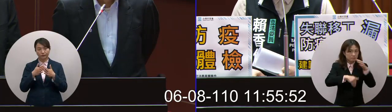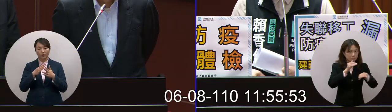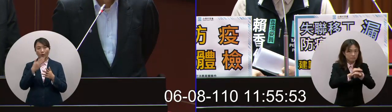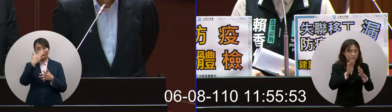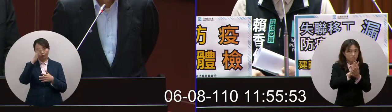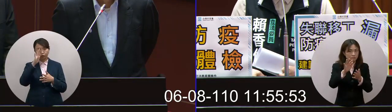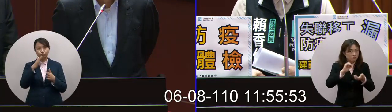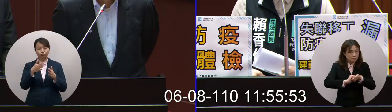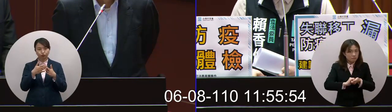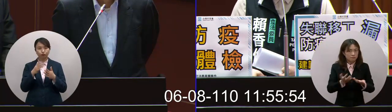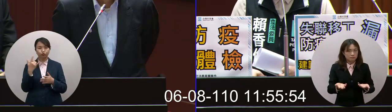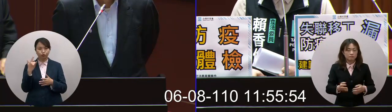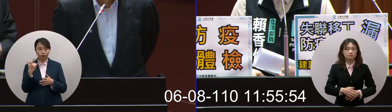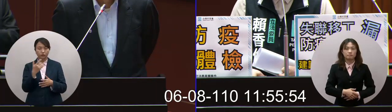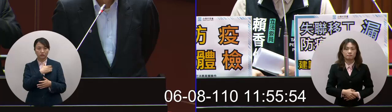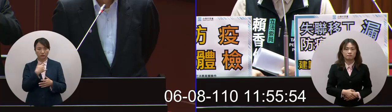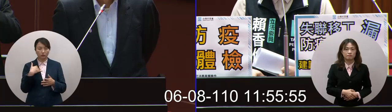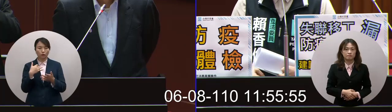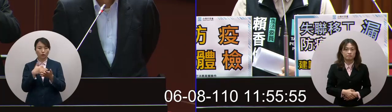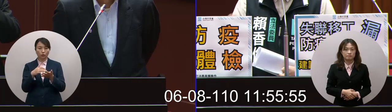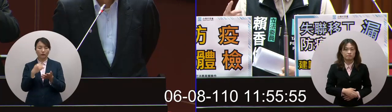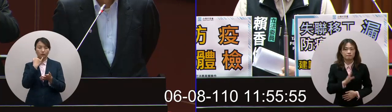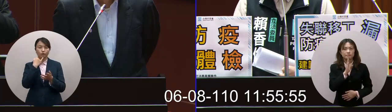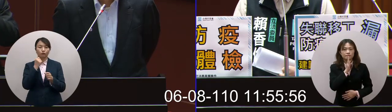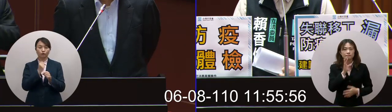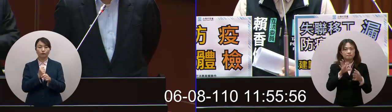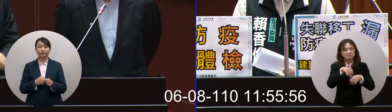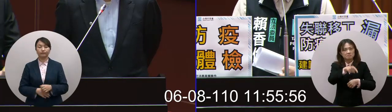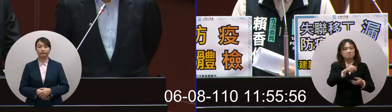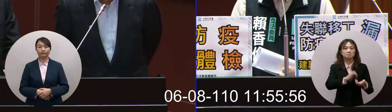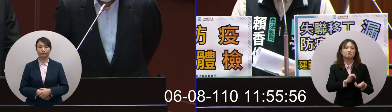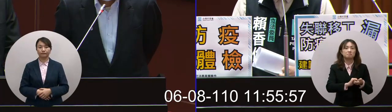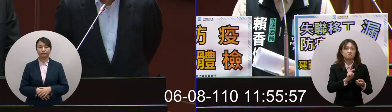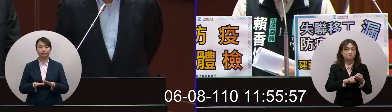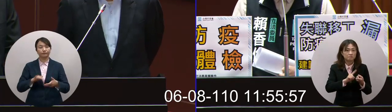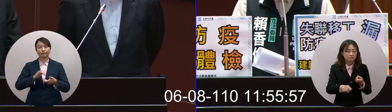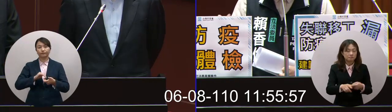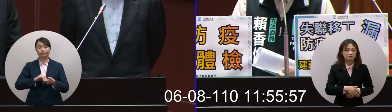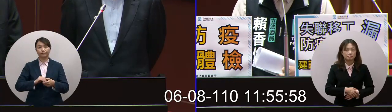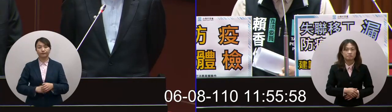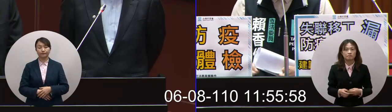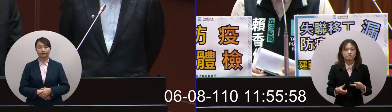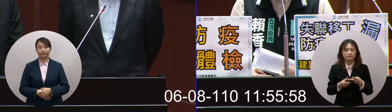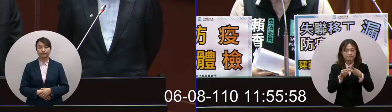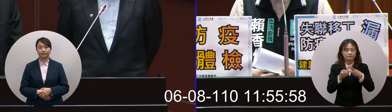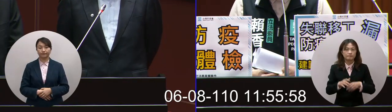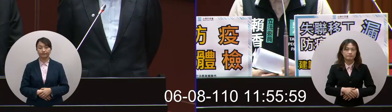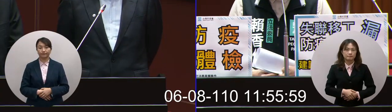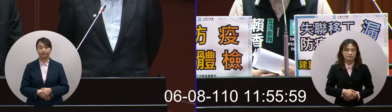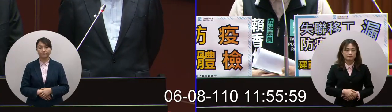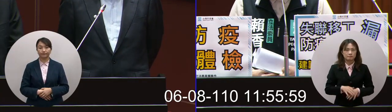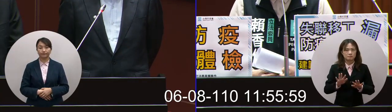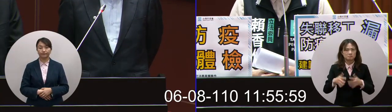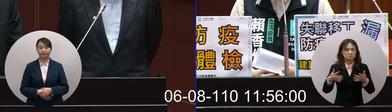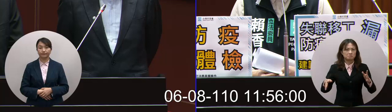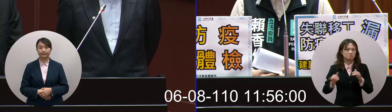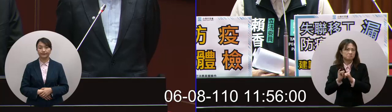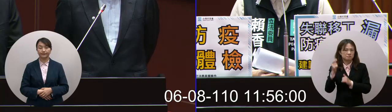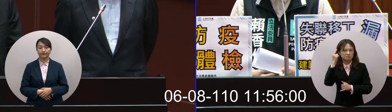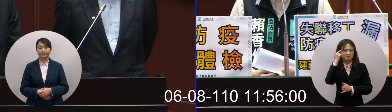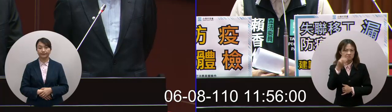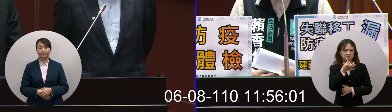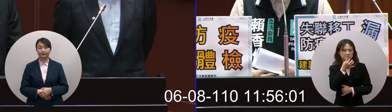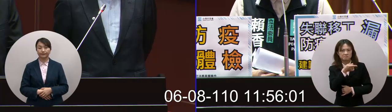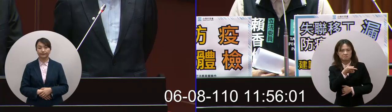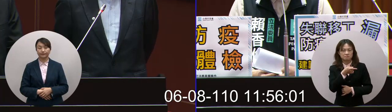功嘛？他要成功才有算数。 是，所以这个还是不确定的。 那 第二个就是说，这一次很多人质疑的就是在部长